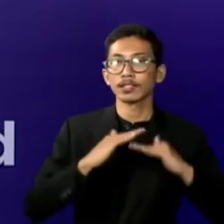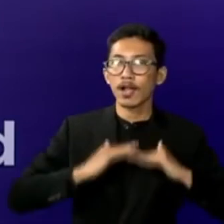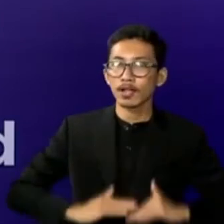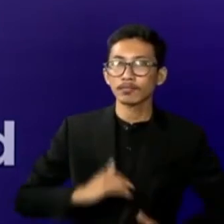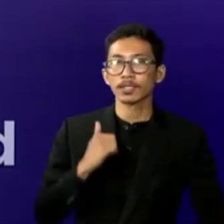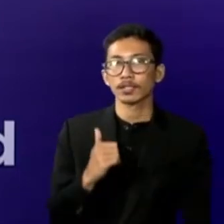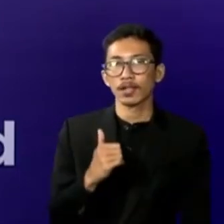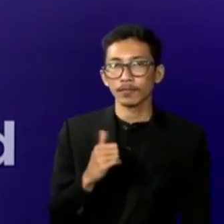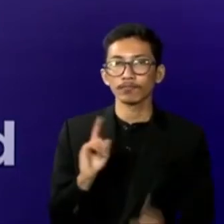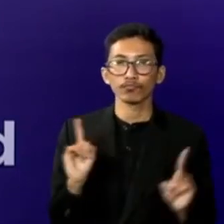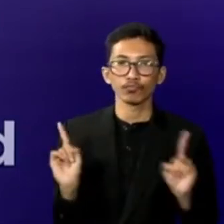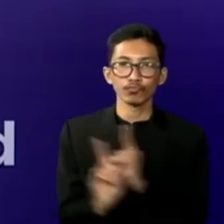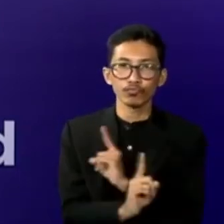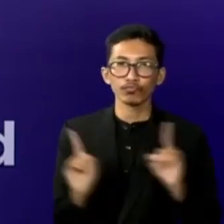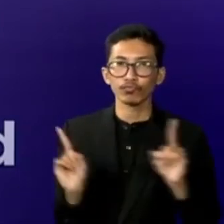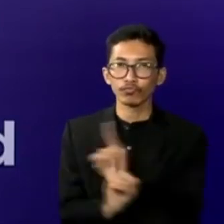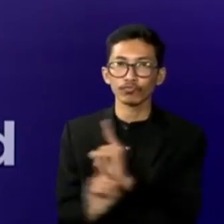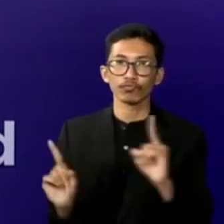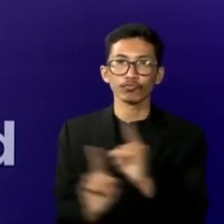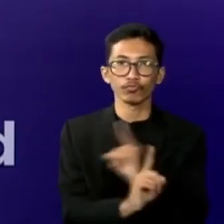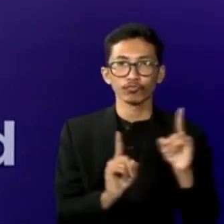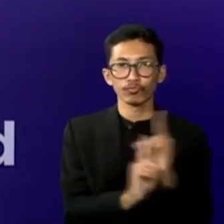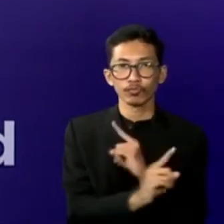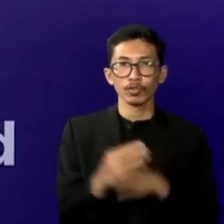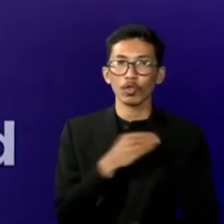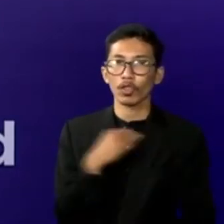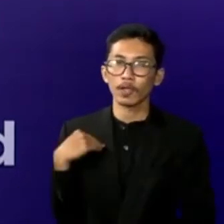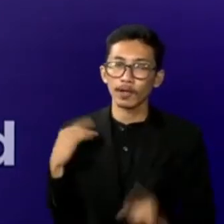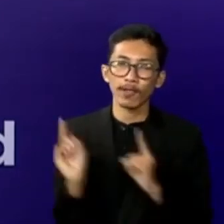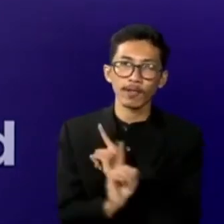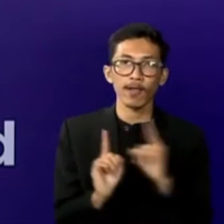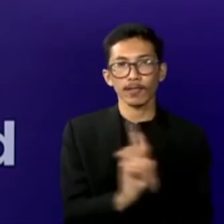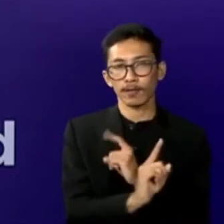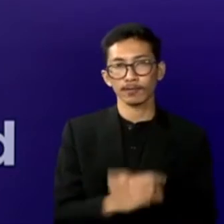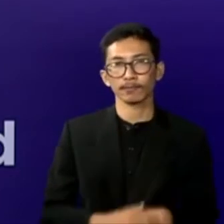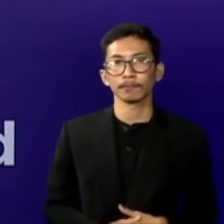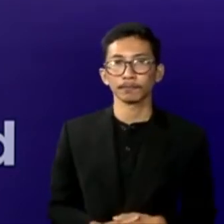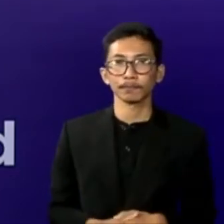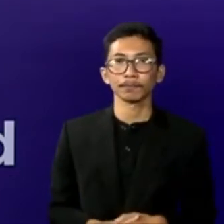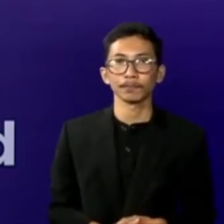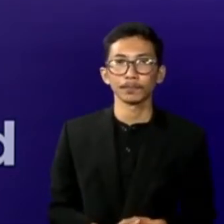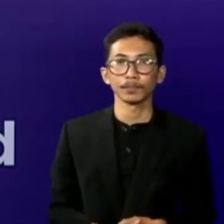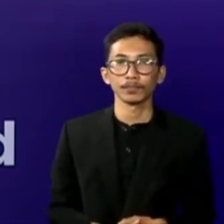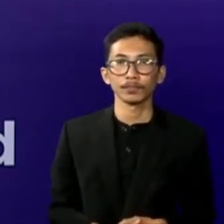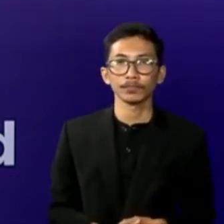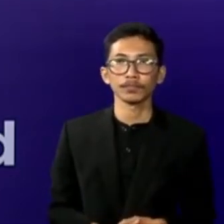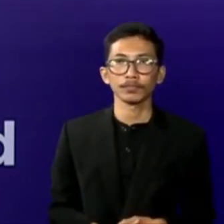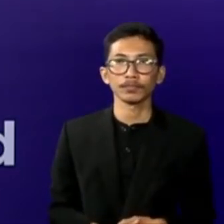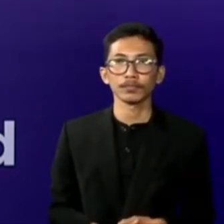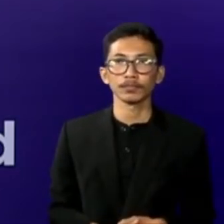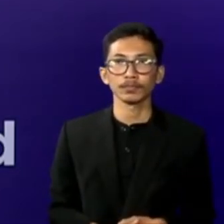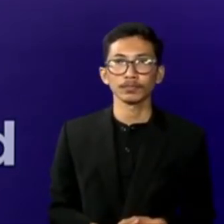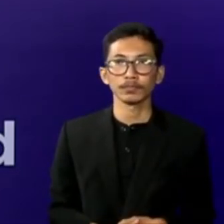mereka mengatur bergiliran antara satu dokter dengan dokter yang lain seperti itu Jadi kalau dulu itu ada di rumah sakit itu